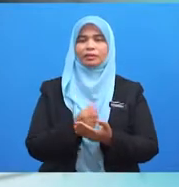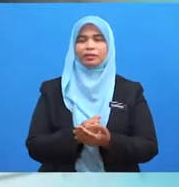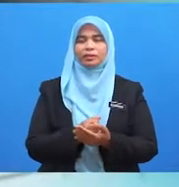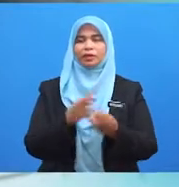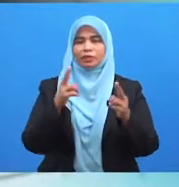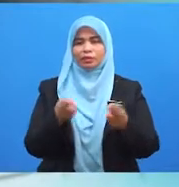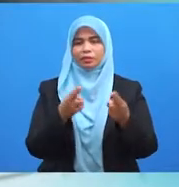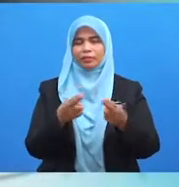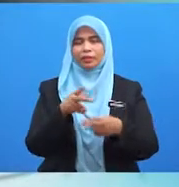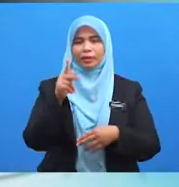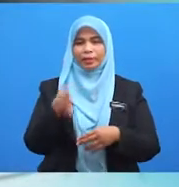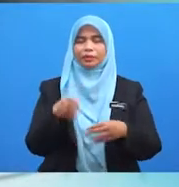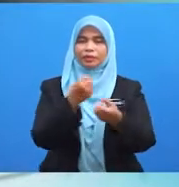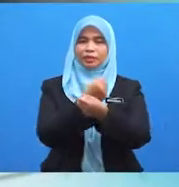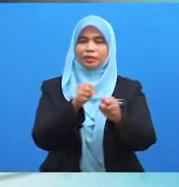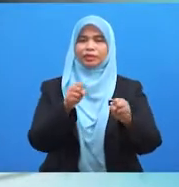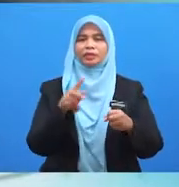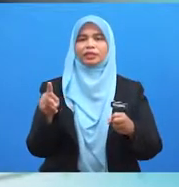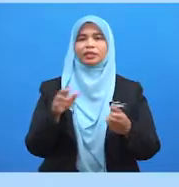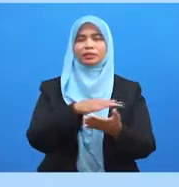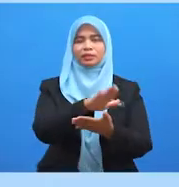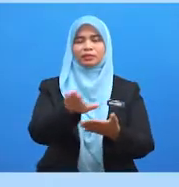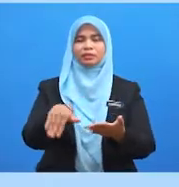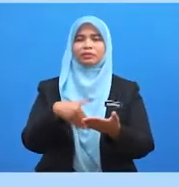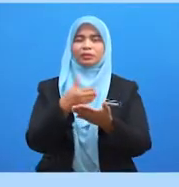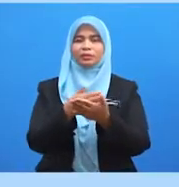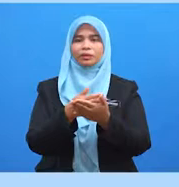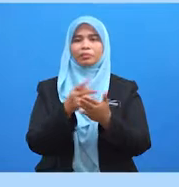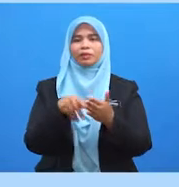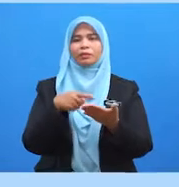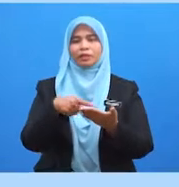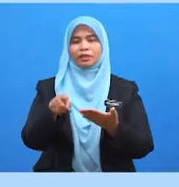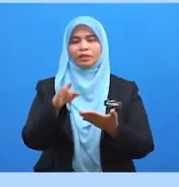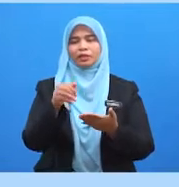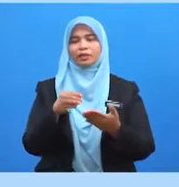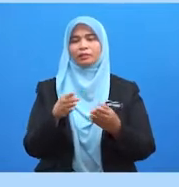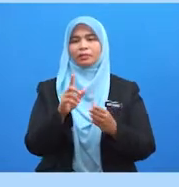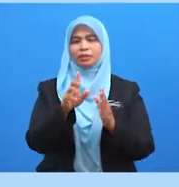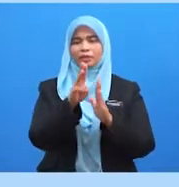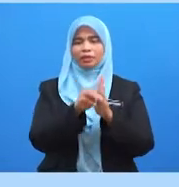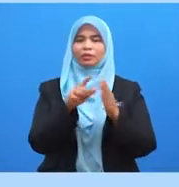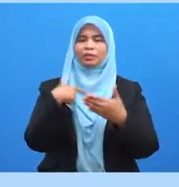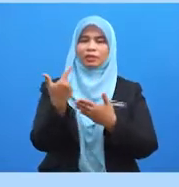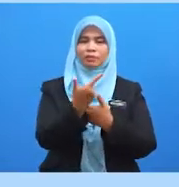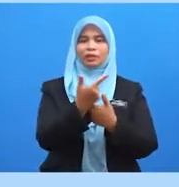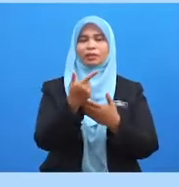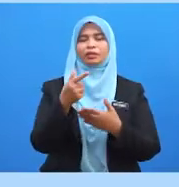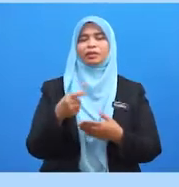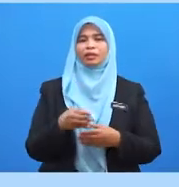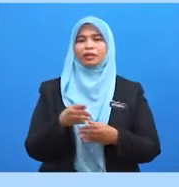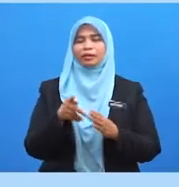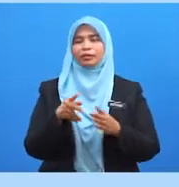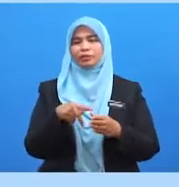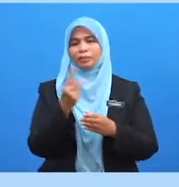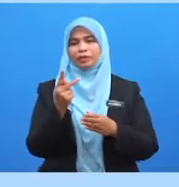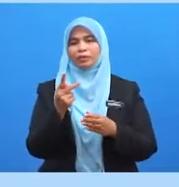Seterusnya, usahawan perlu menyediakan segala perbelanjaan yang melibatkan operasi pengeluaran